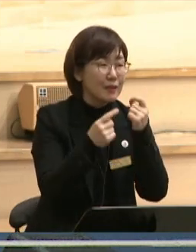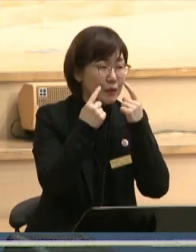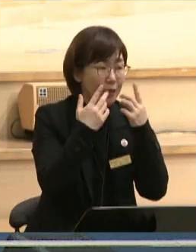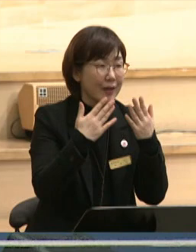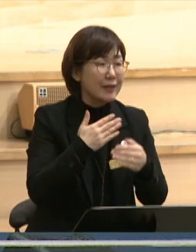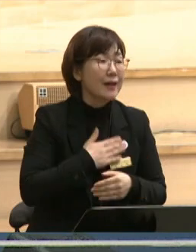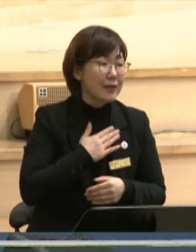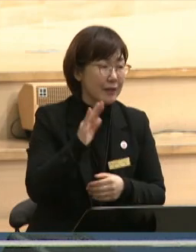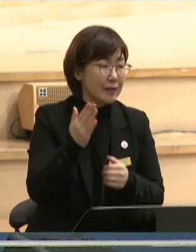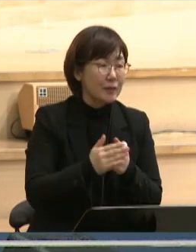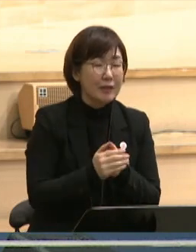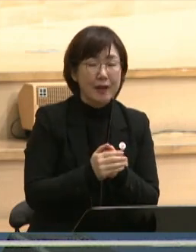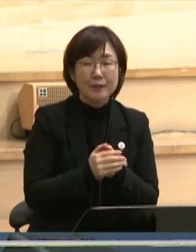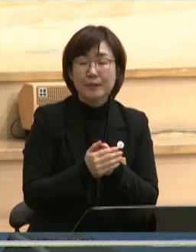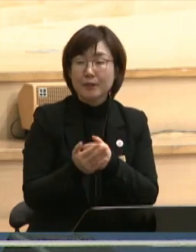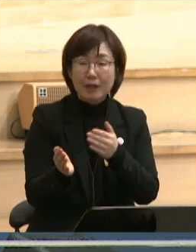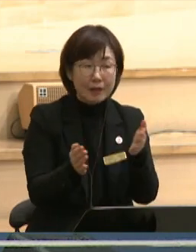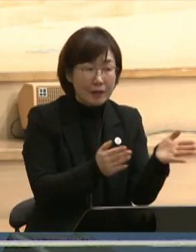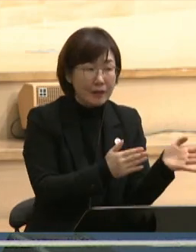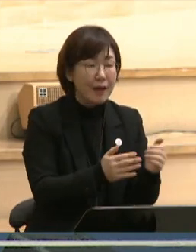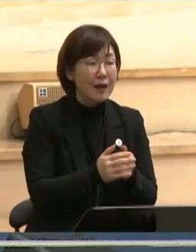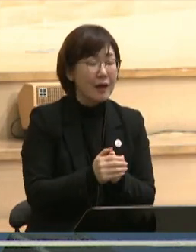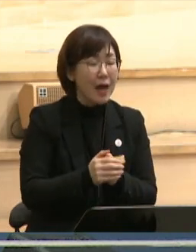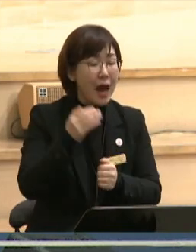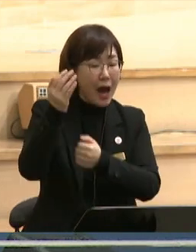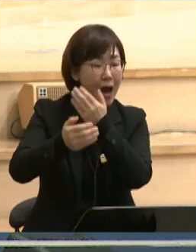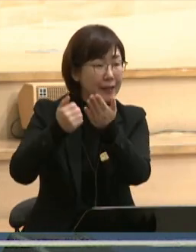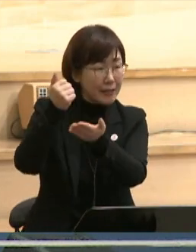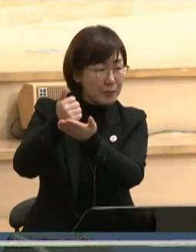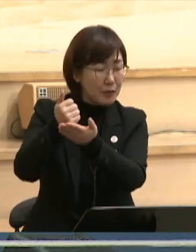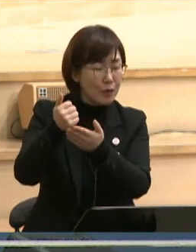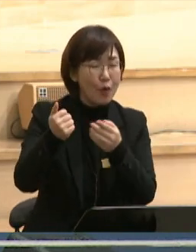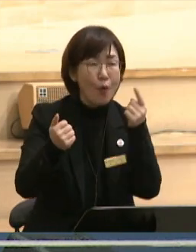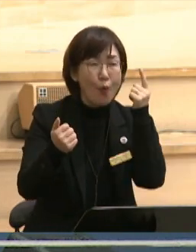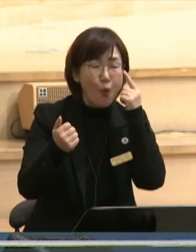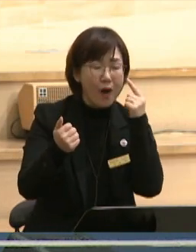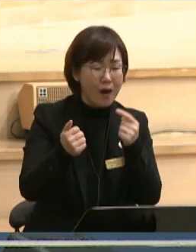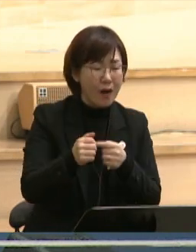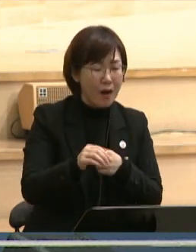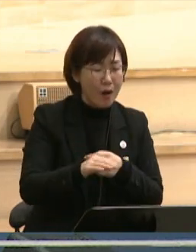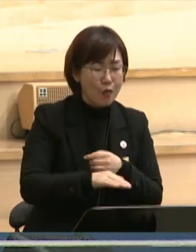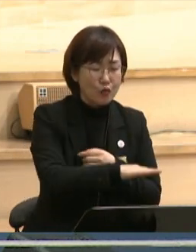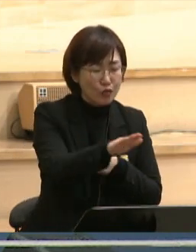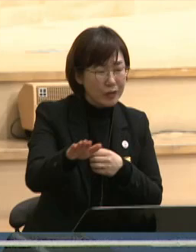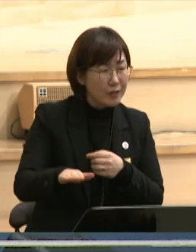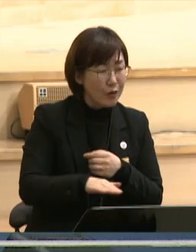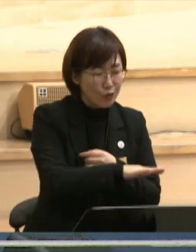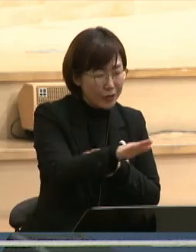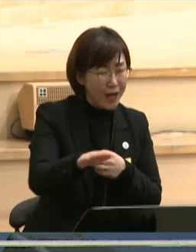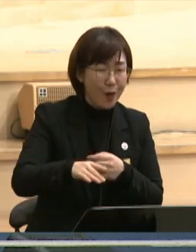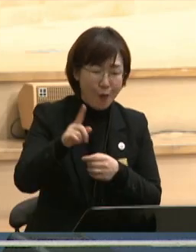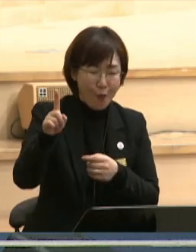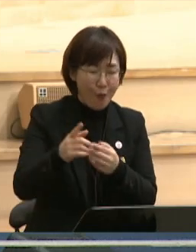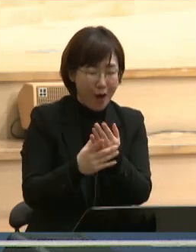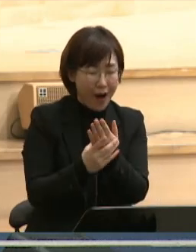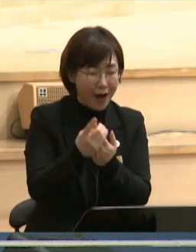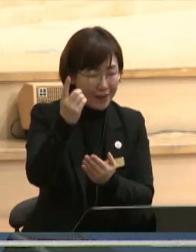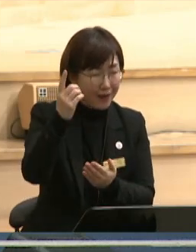생각해보지 않으셨습니까 하나님은 왜 이렇게 우리와 하나가 되셨을까